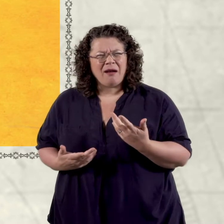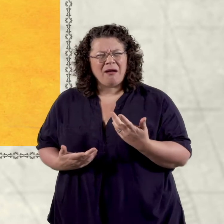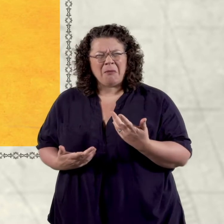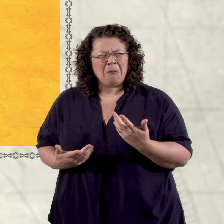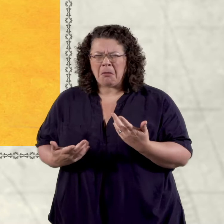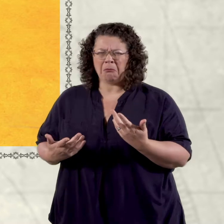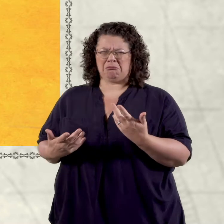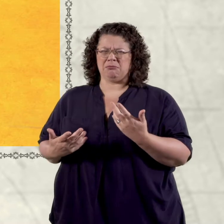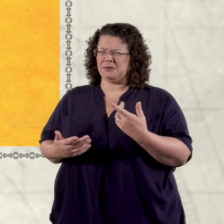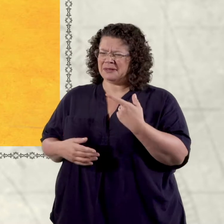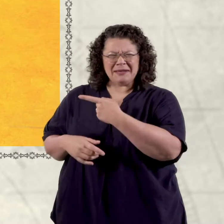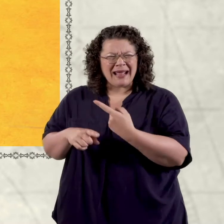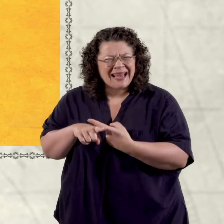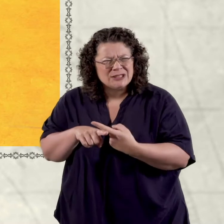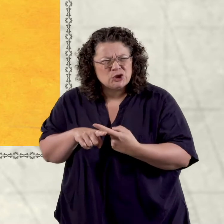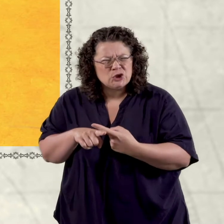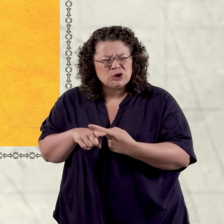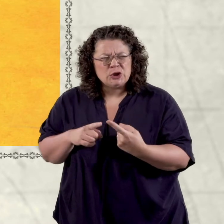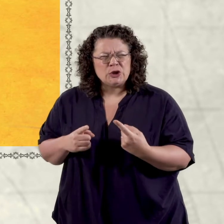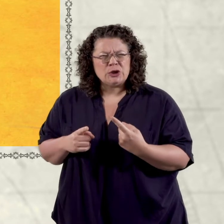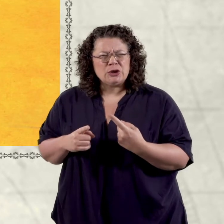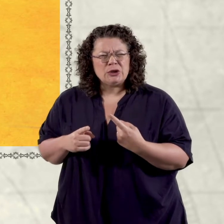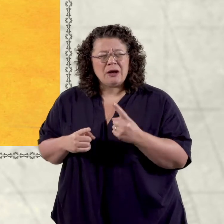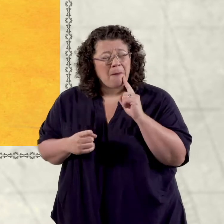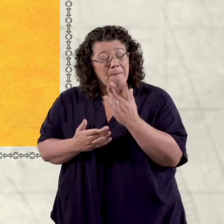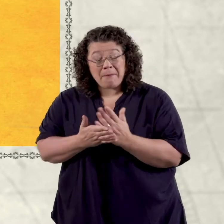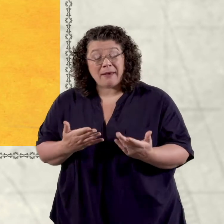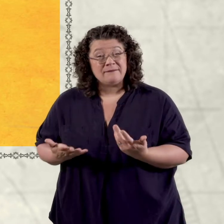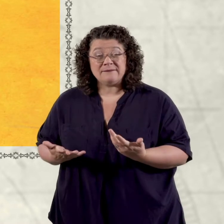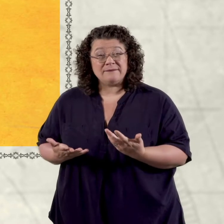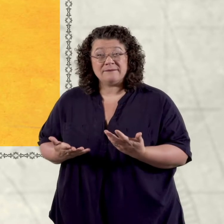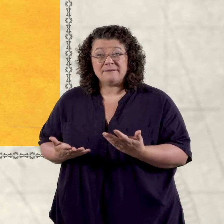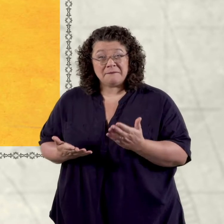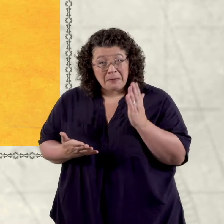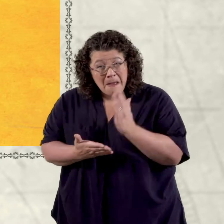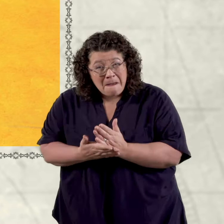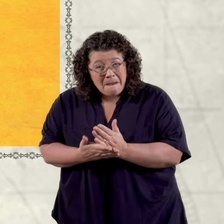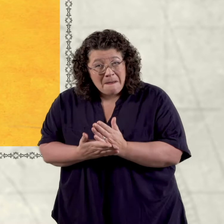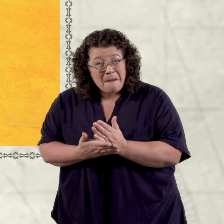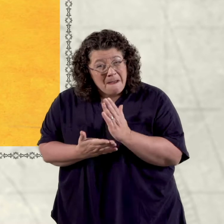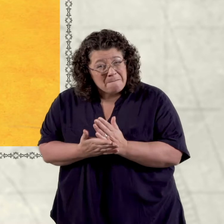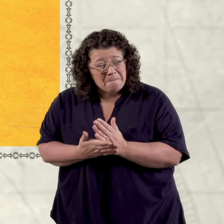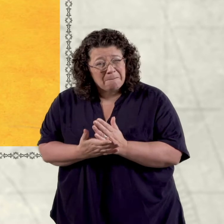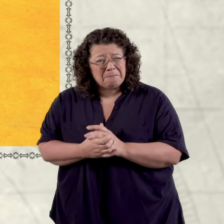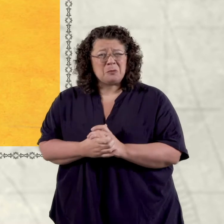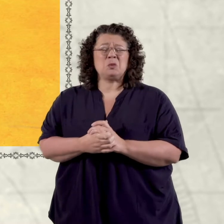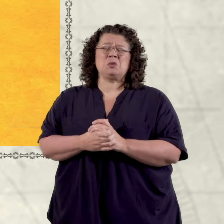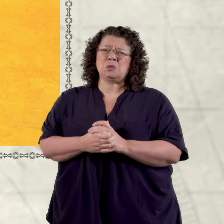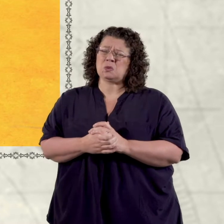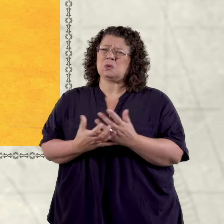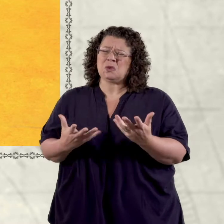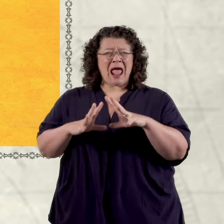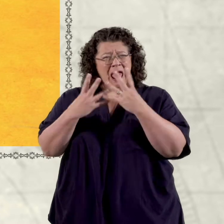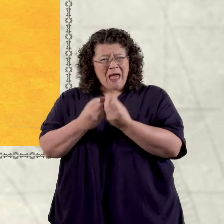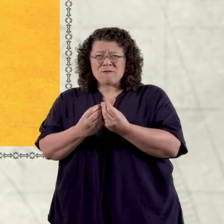Un o'r Saeson. Eich am coelio'r peth. Fod yr hyn oedd yn perthyn i fy nheulu i, i fy